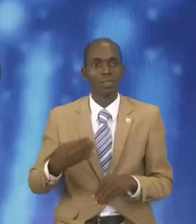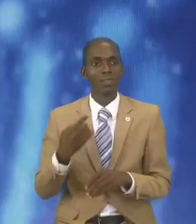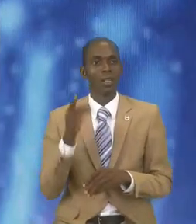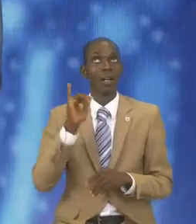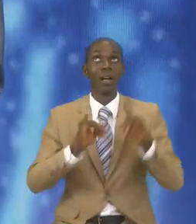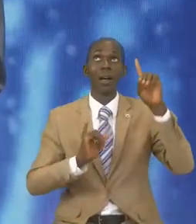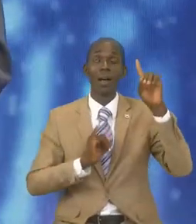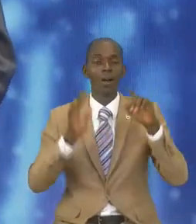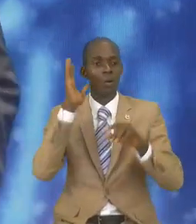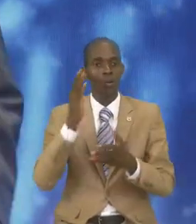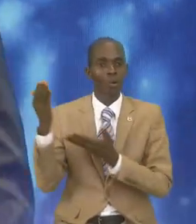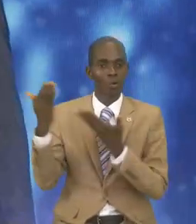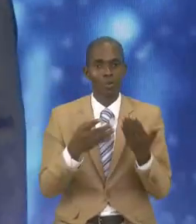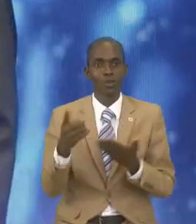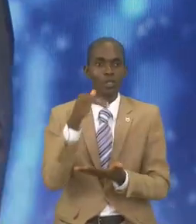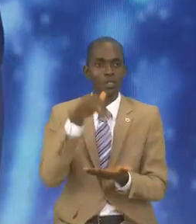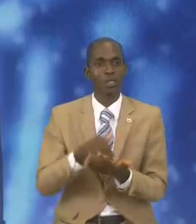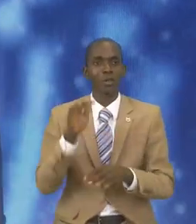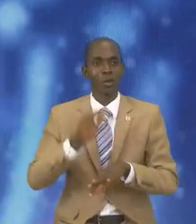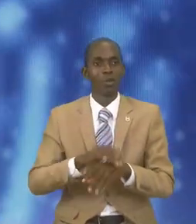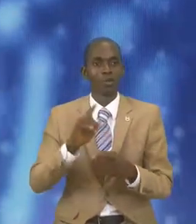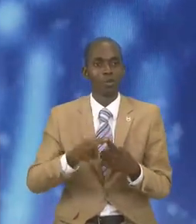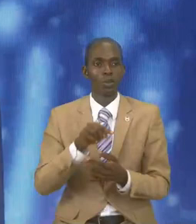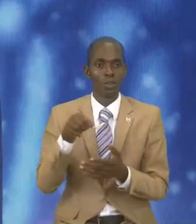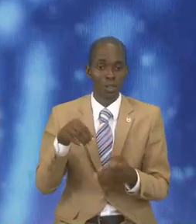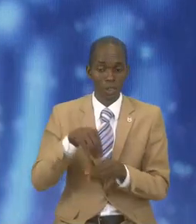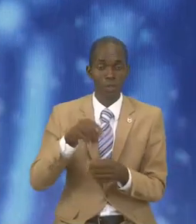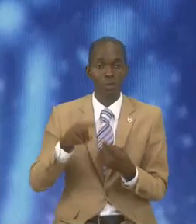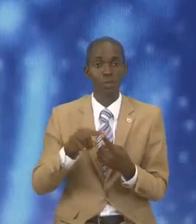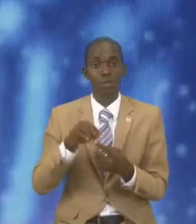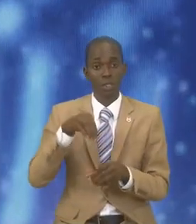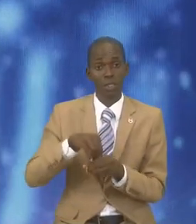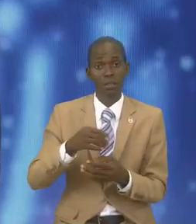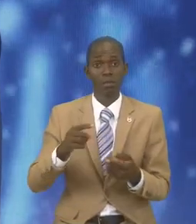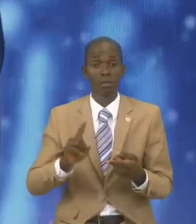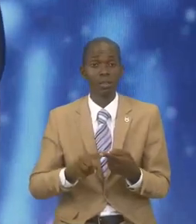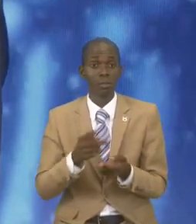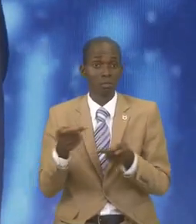je vous ai fait aller en captivité.